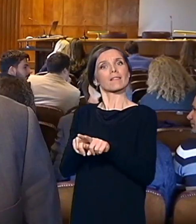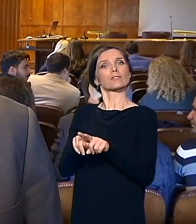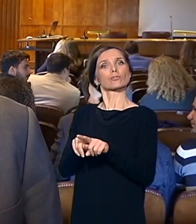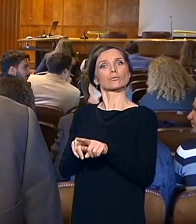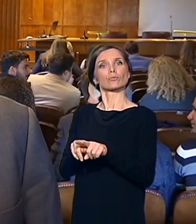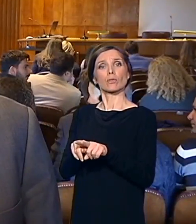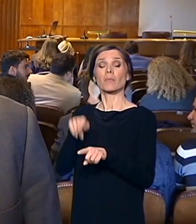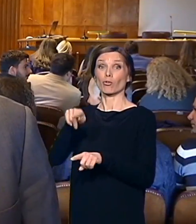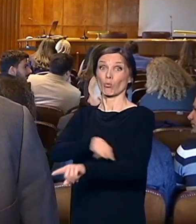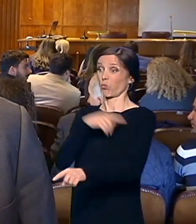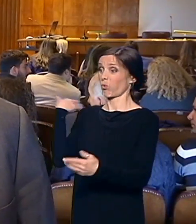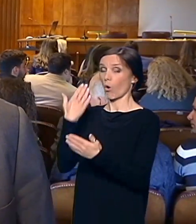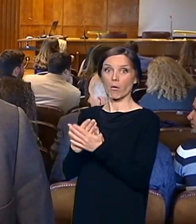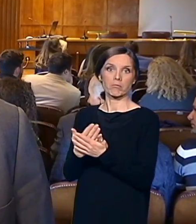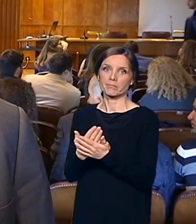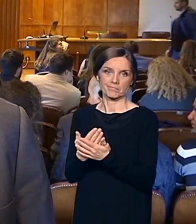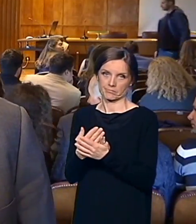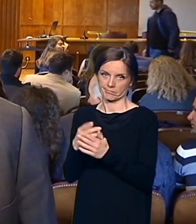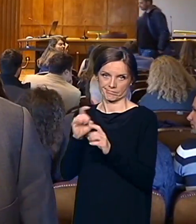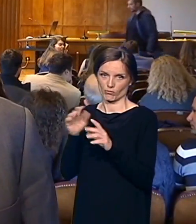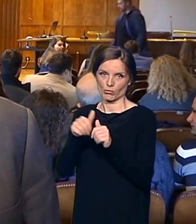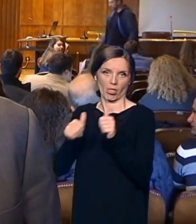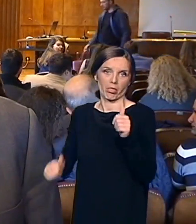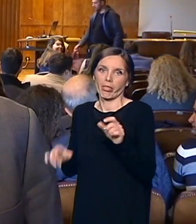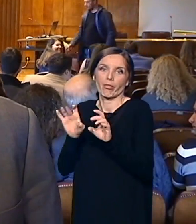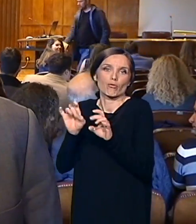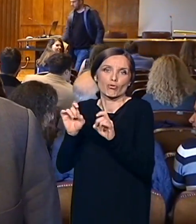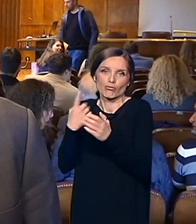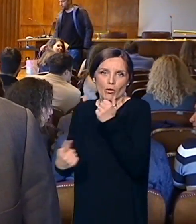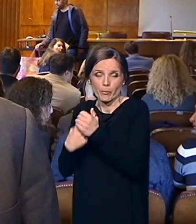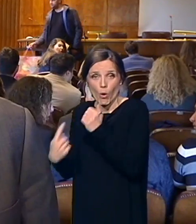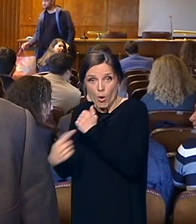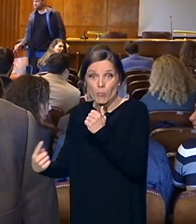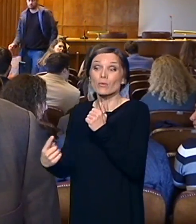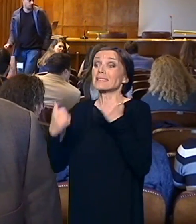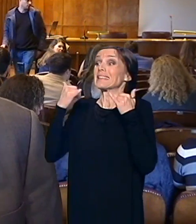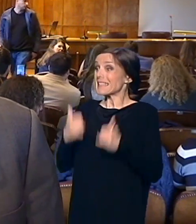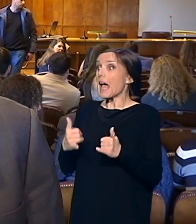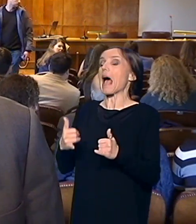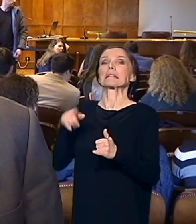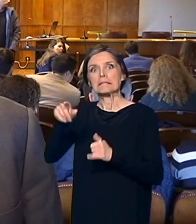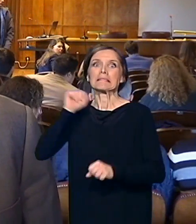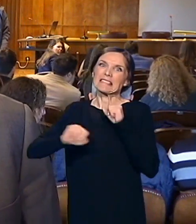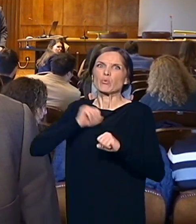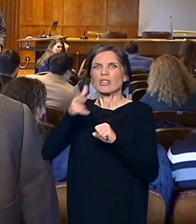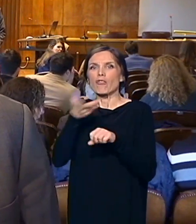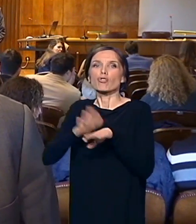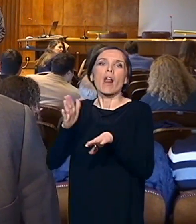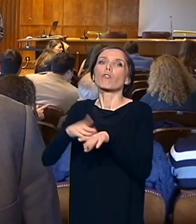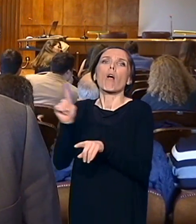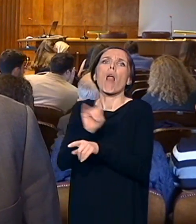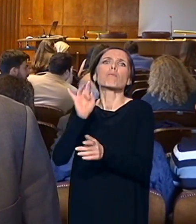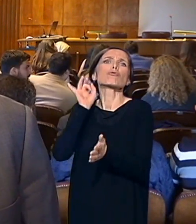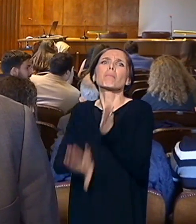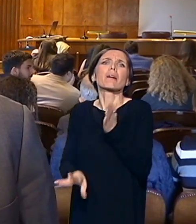bilo dugo jako zapostavljeno, sada se čine veliki napori, ali ne može se nadoknaditi naravno jako brzo